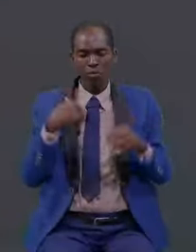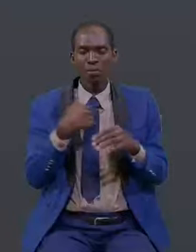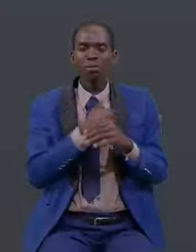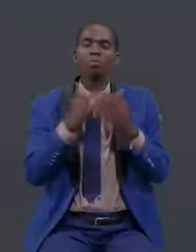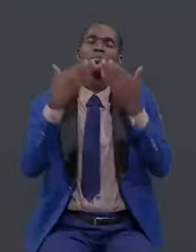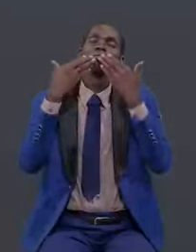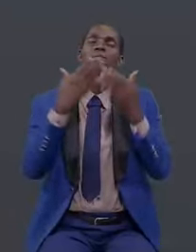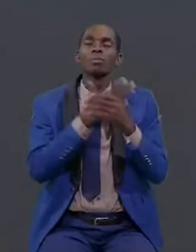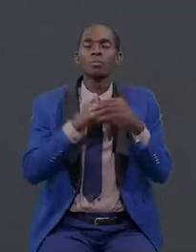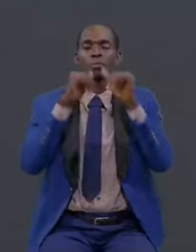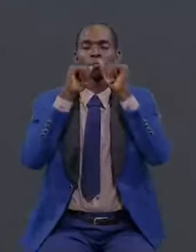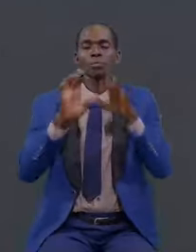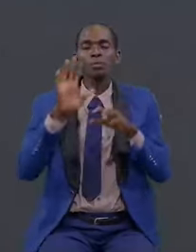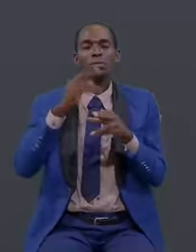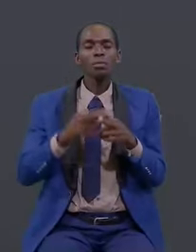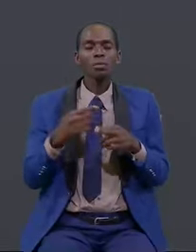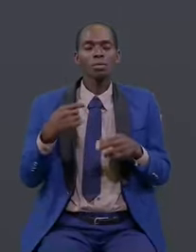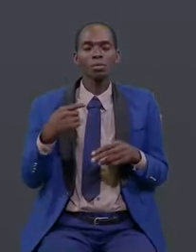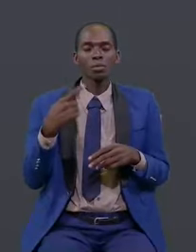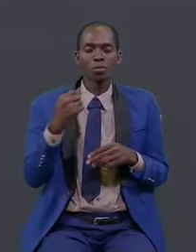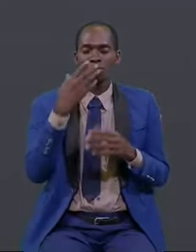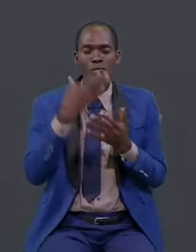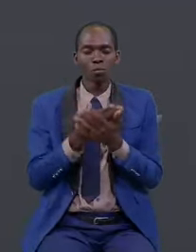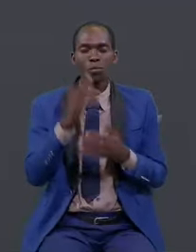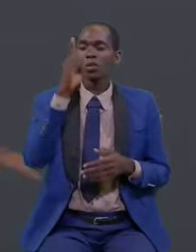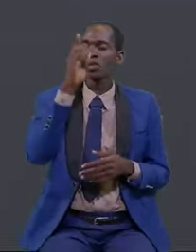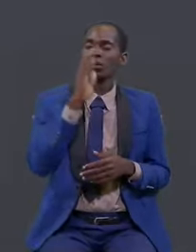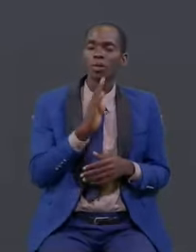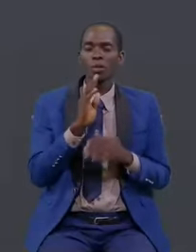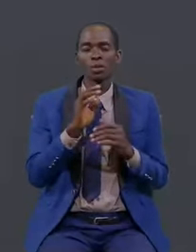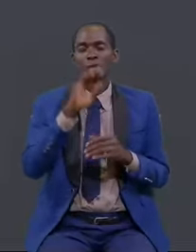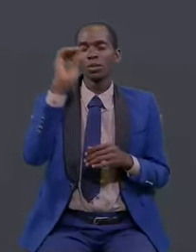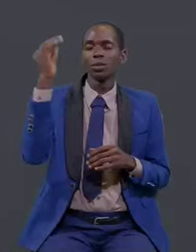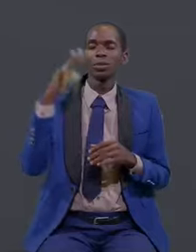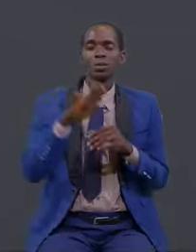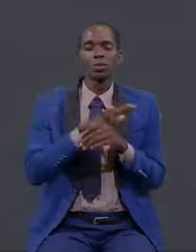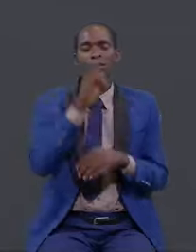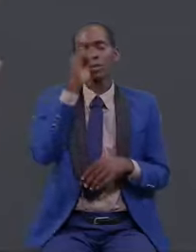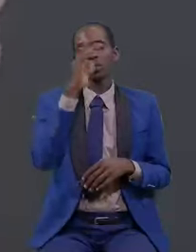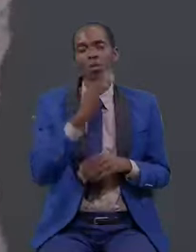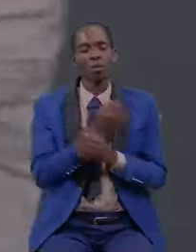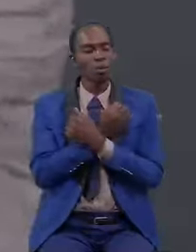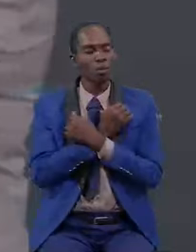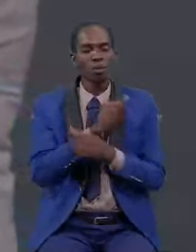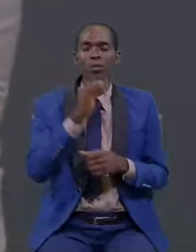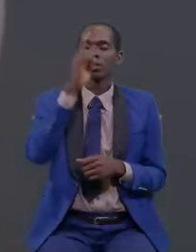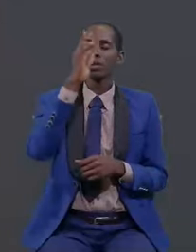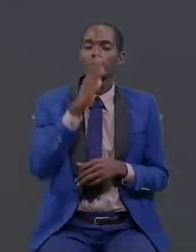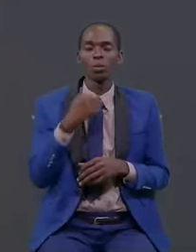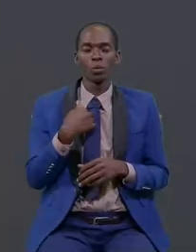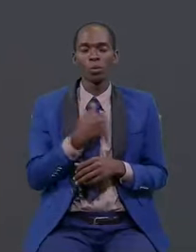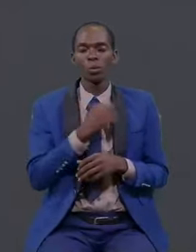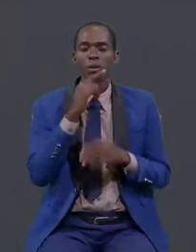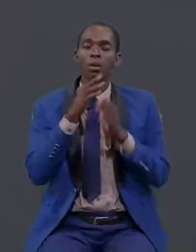nous te remercions, nous bénissons ton nom. Tu es le bon Dieu, le bon gracieux, le Dieu gracieux, le Dieu